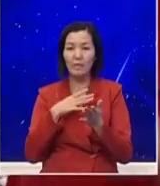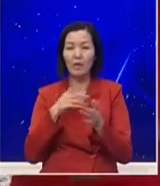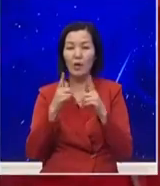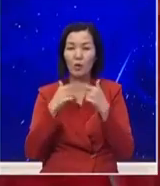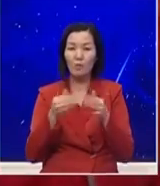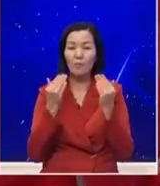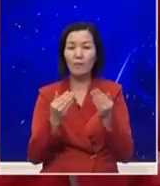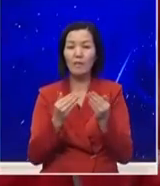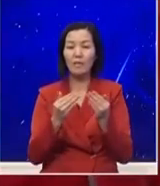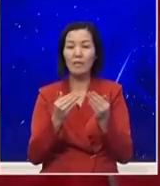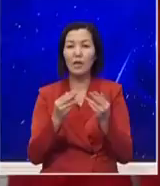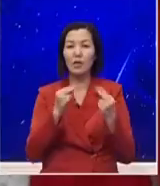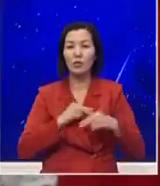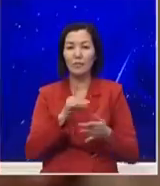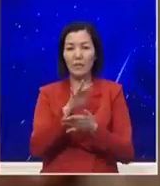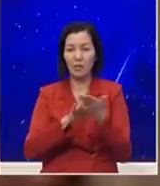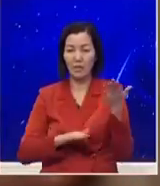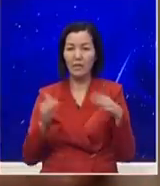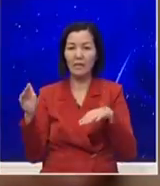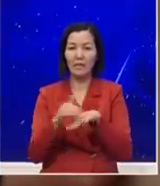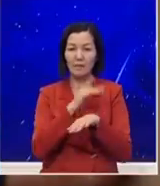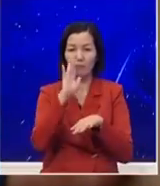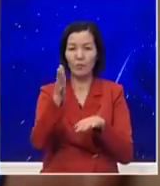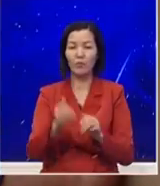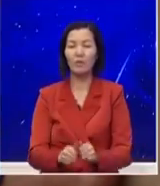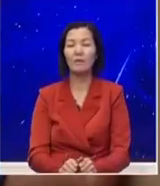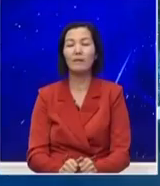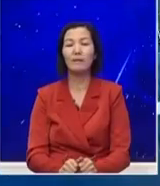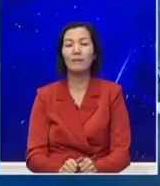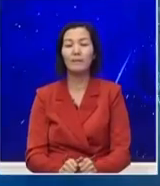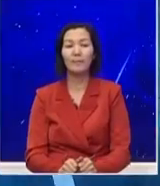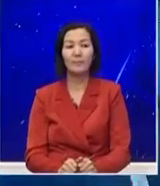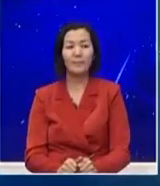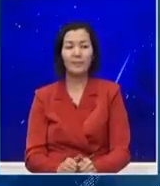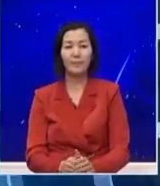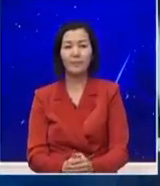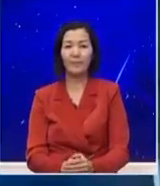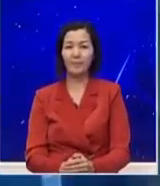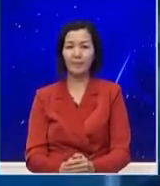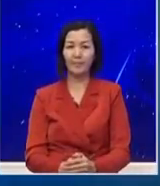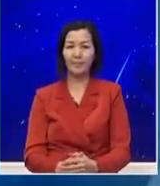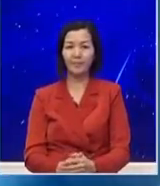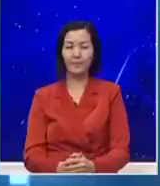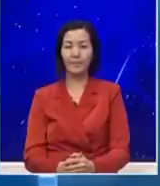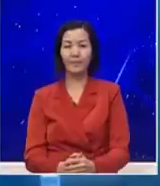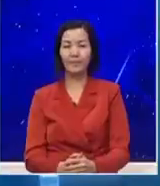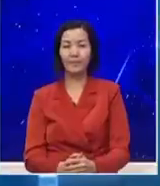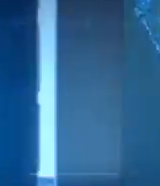Ұйымдастырушылар биыл да осы қарқыннан таймай, игі дәстүрді жалғастырмақ ниетте. Мадина Берікқызы, Мәди Байбосынов, Жетісу